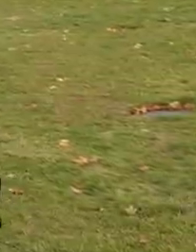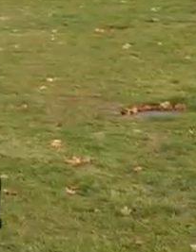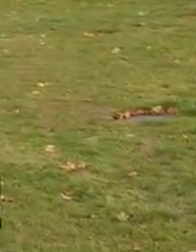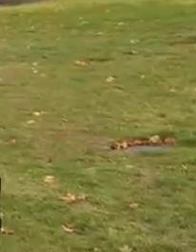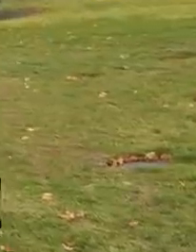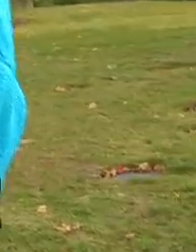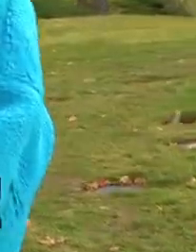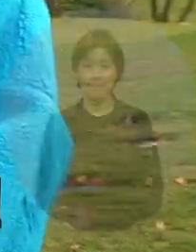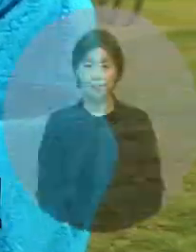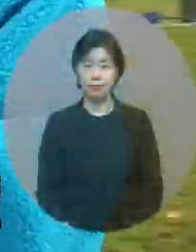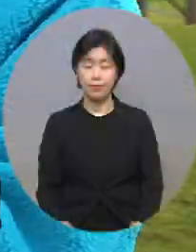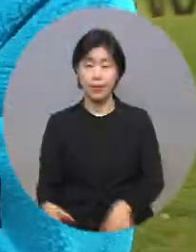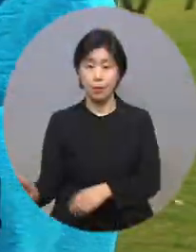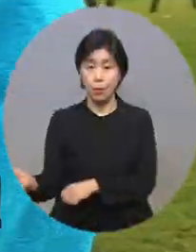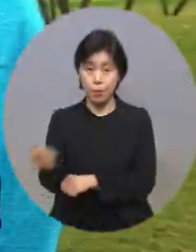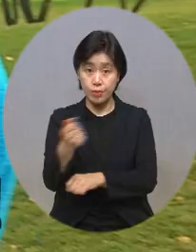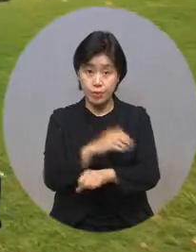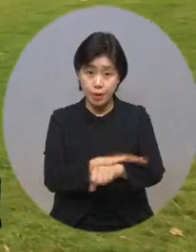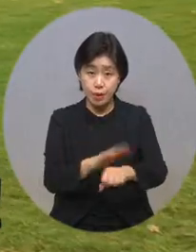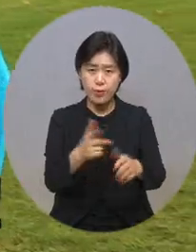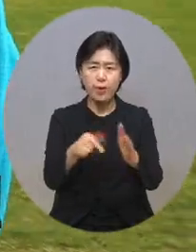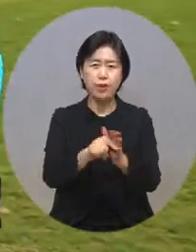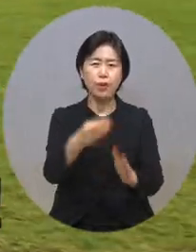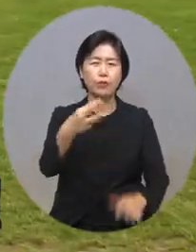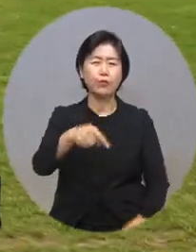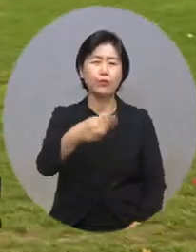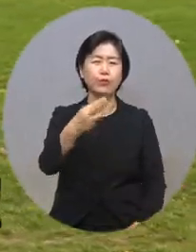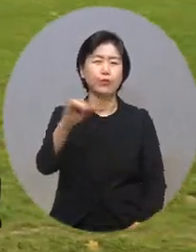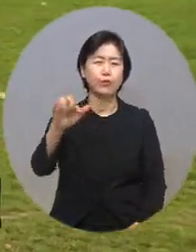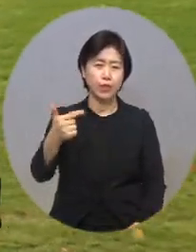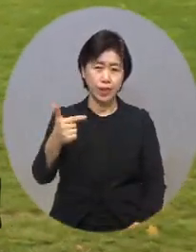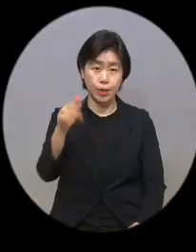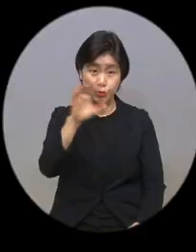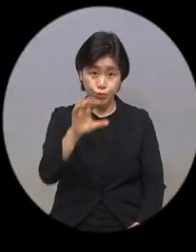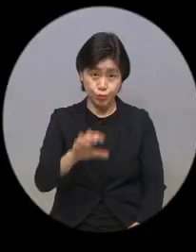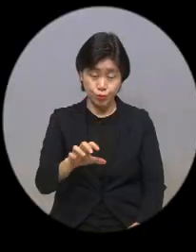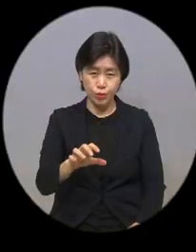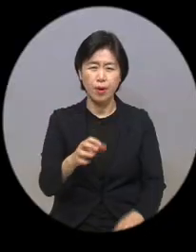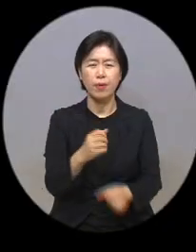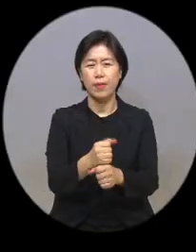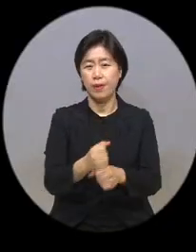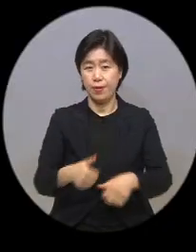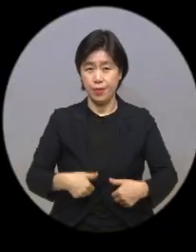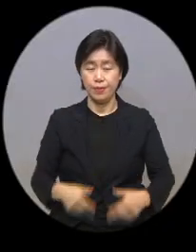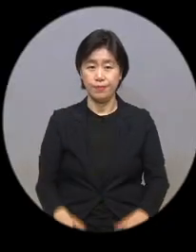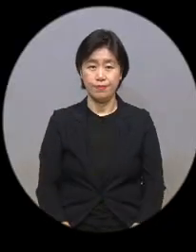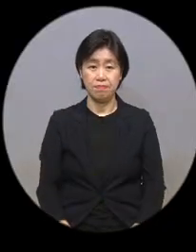루틴을 만들어요. 그쵸. 저 그거 배웠었어요. 네. 다음 올라가실까요? 네.